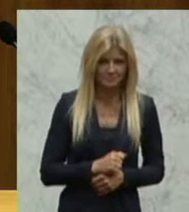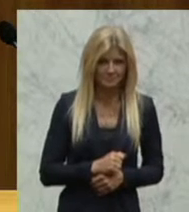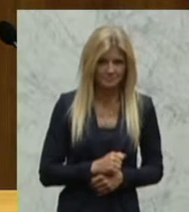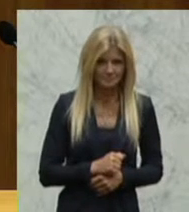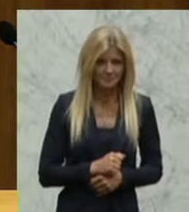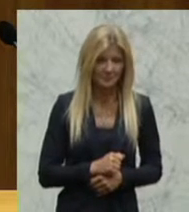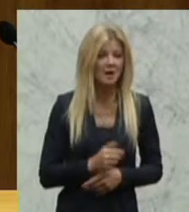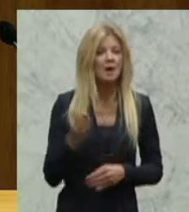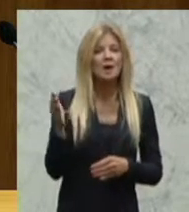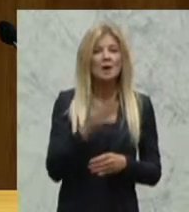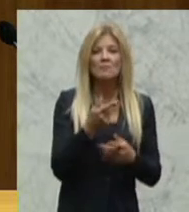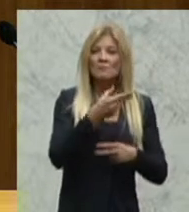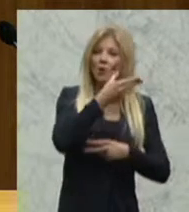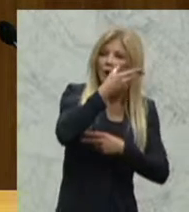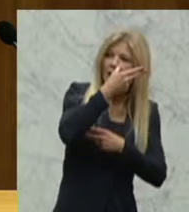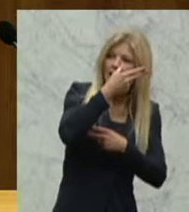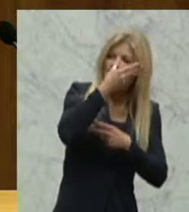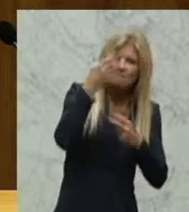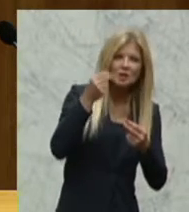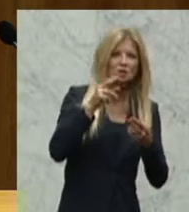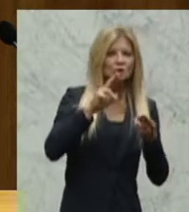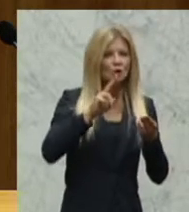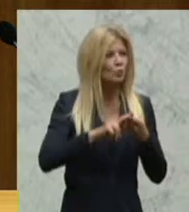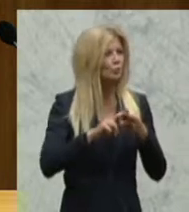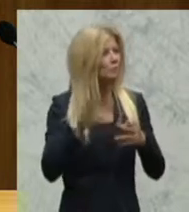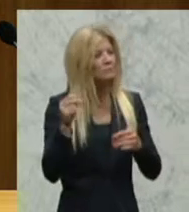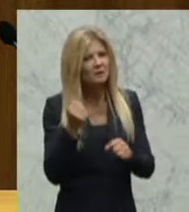Mitarbeitern und mit Institutionen